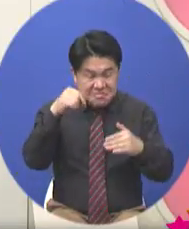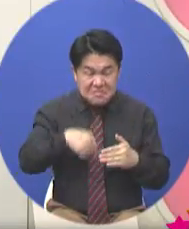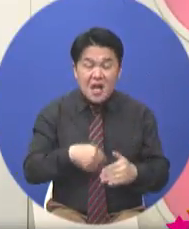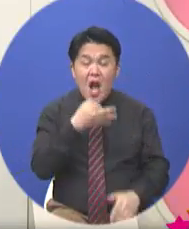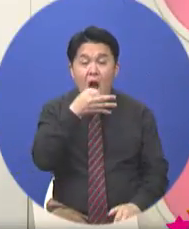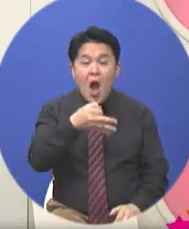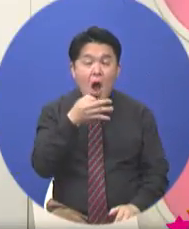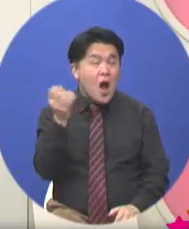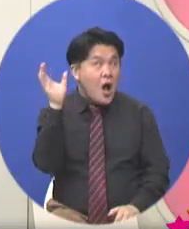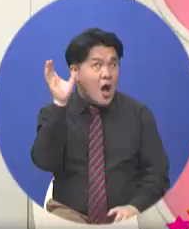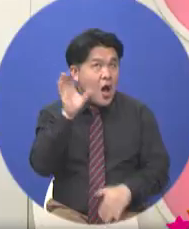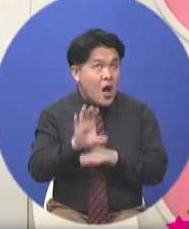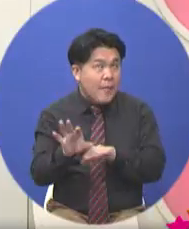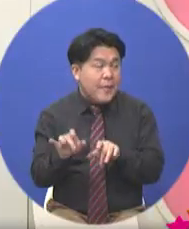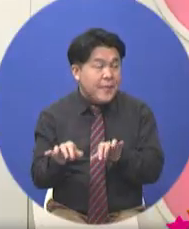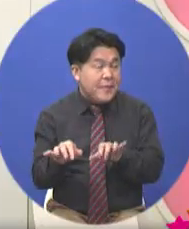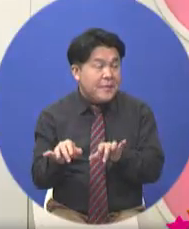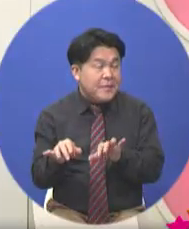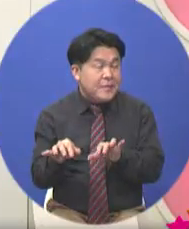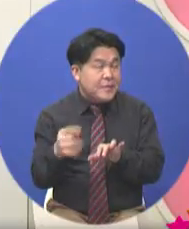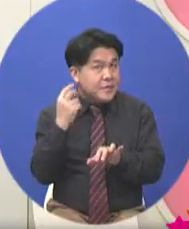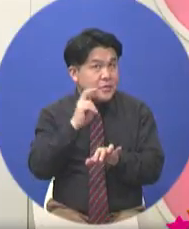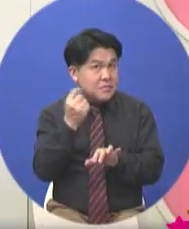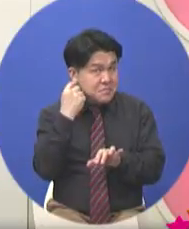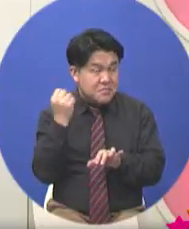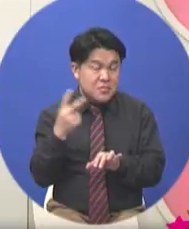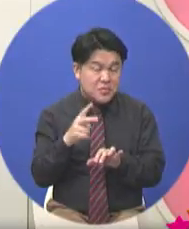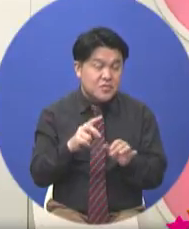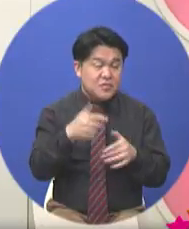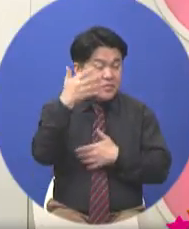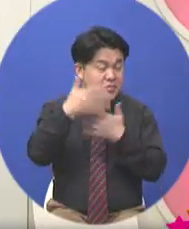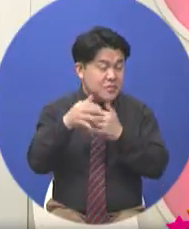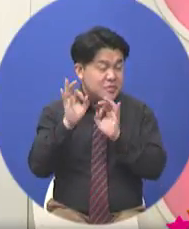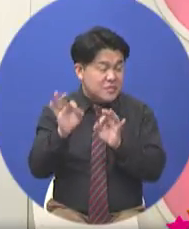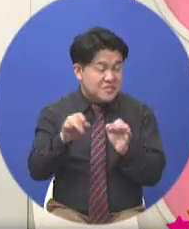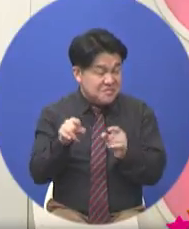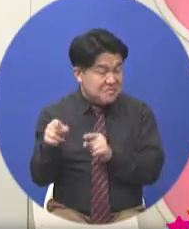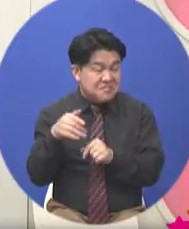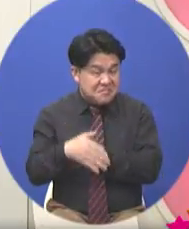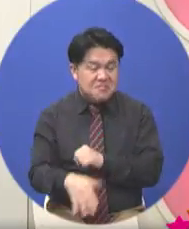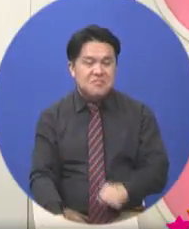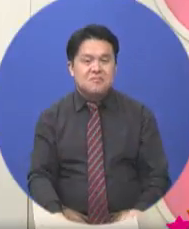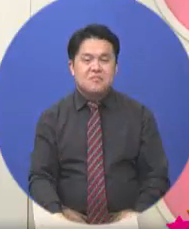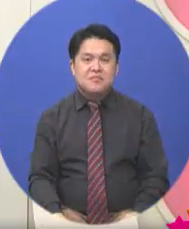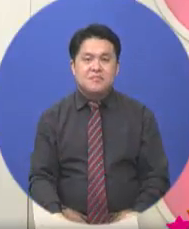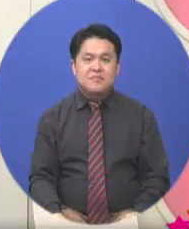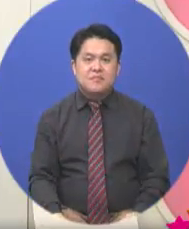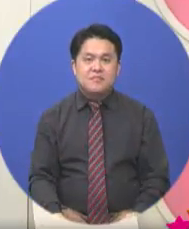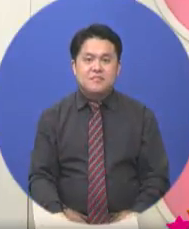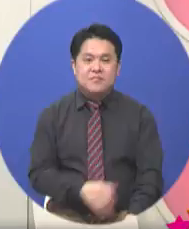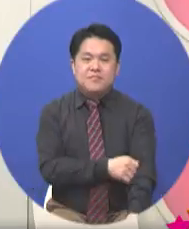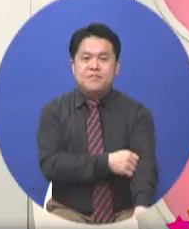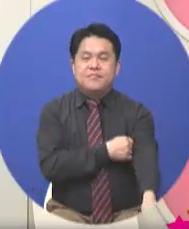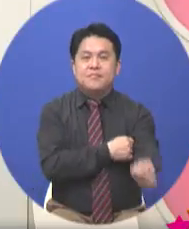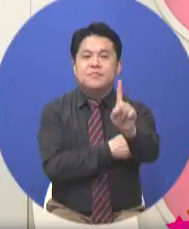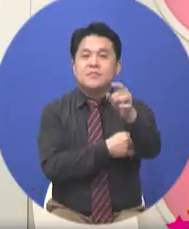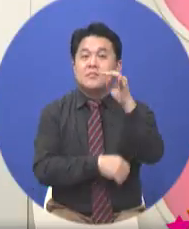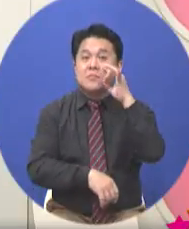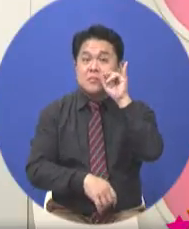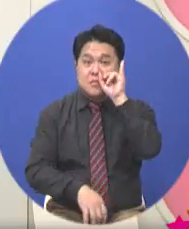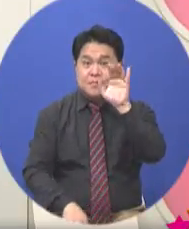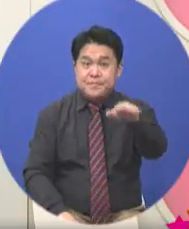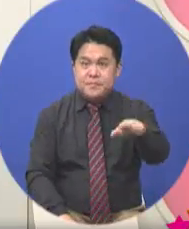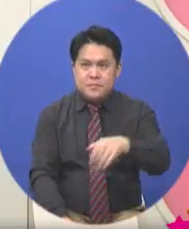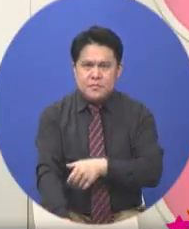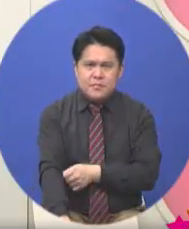음성으로 이제 컴퓨터를 좀 뭐 해서 노래도 듣고 뭐 영화도 네. 보고 그렇습니다. 그런데 저 궁금한 게 있는데요.